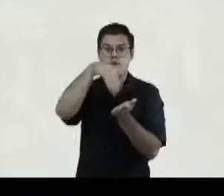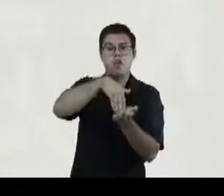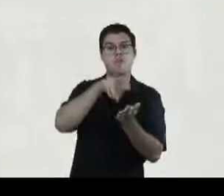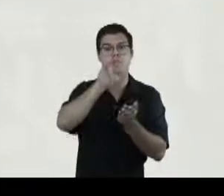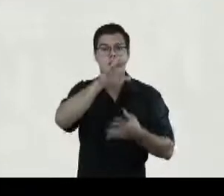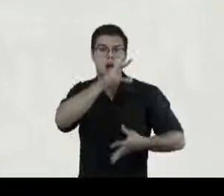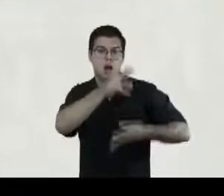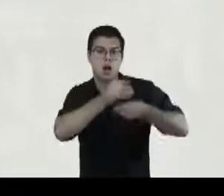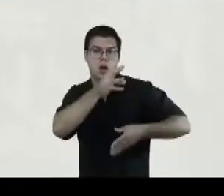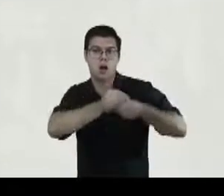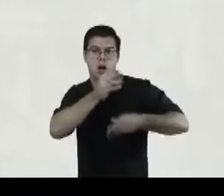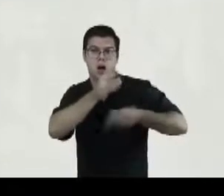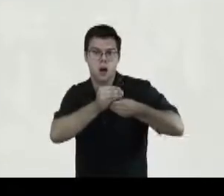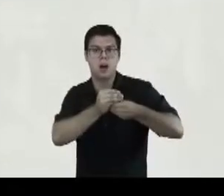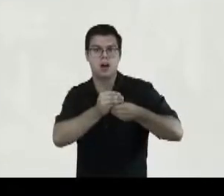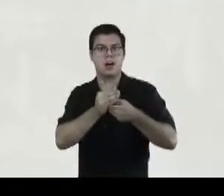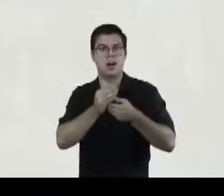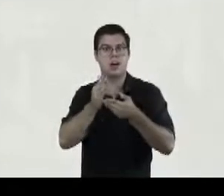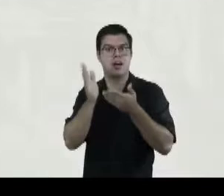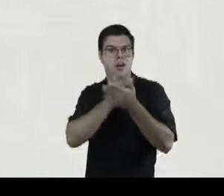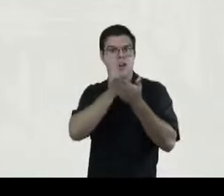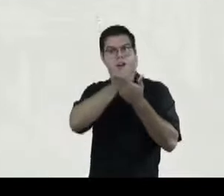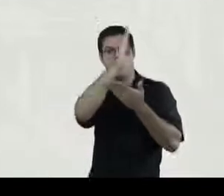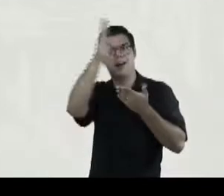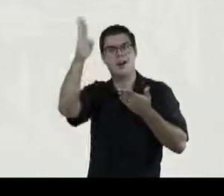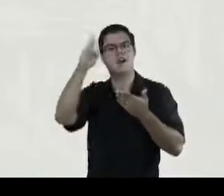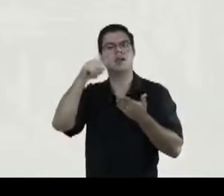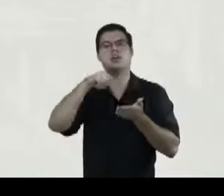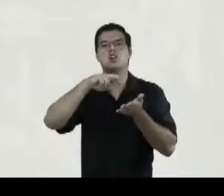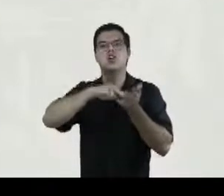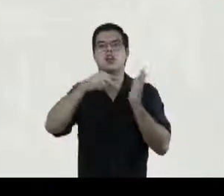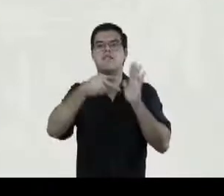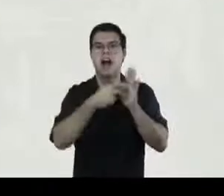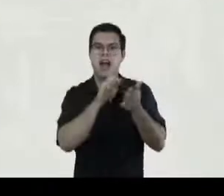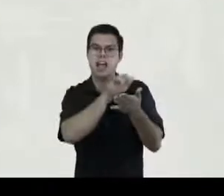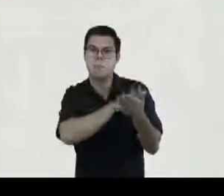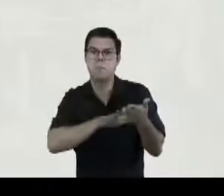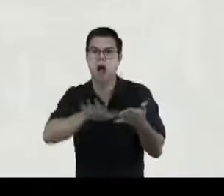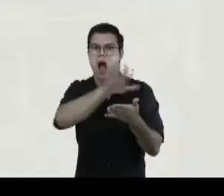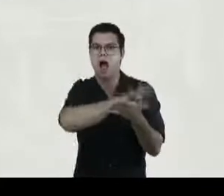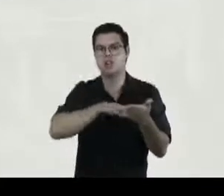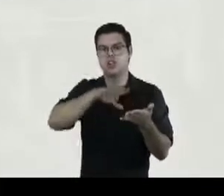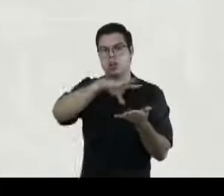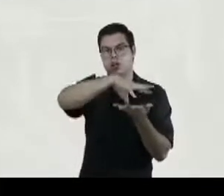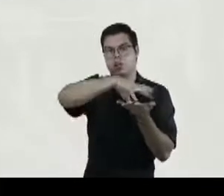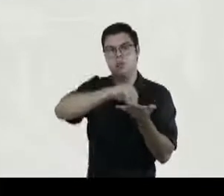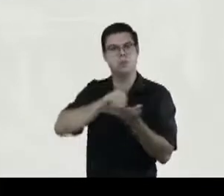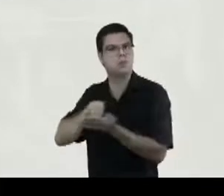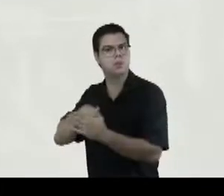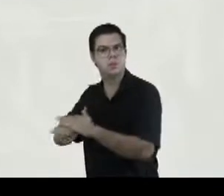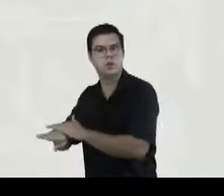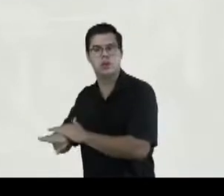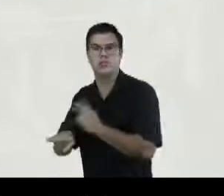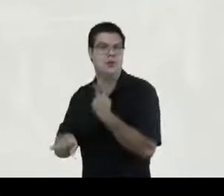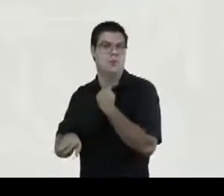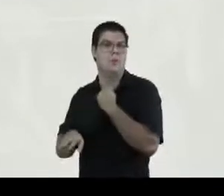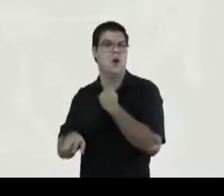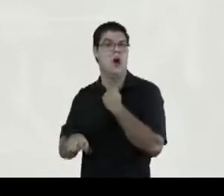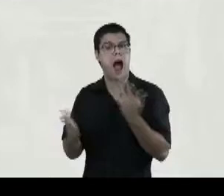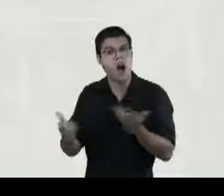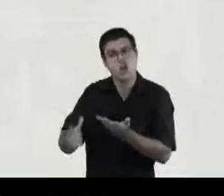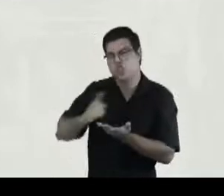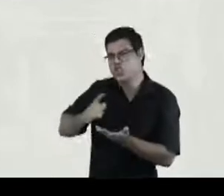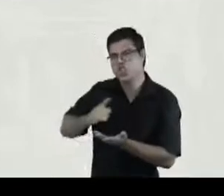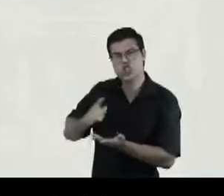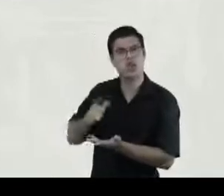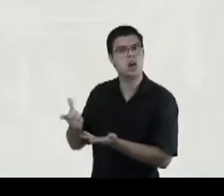peut jamais reproduire l'image. Et maintenant qu'on a les images, on se dit, est-ce qu'il est vraiment utile de passer beaucoup